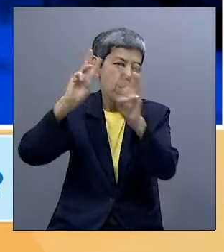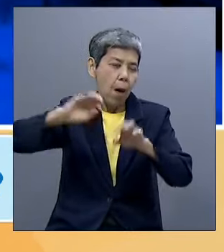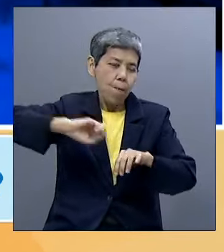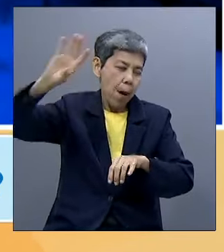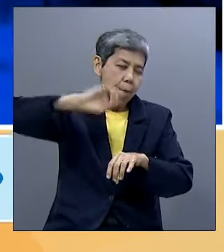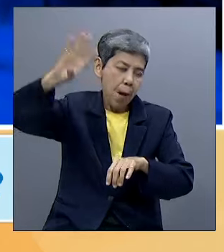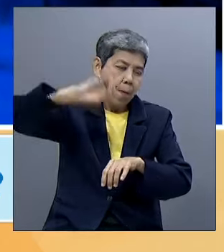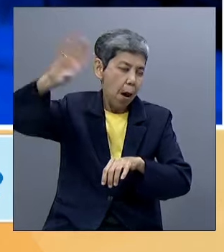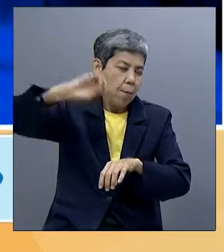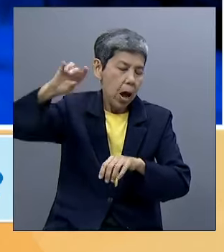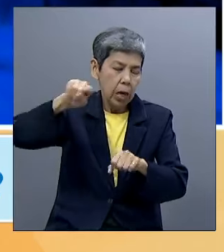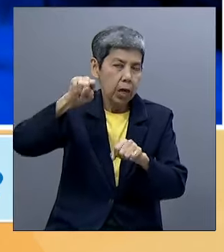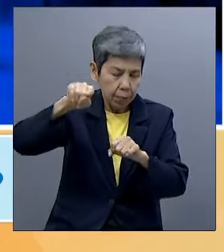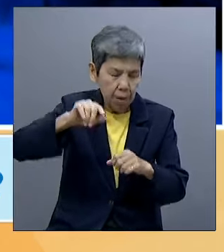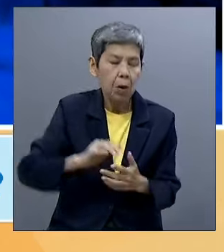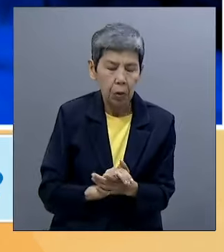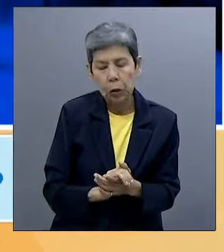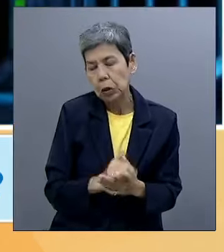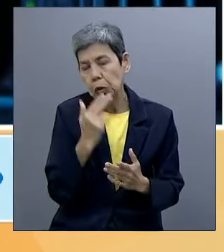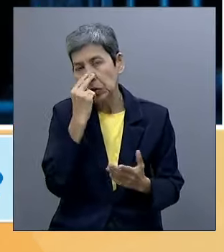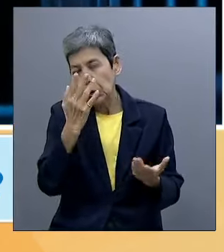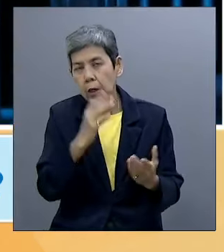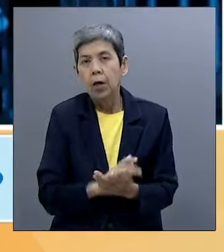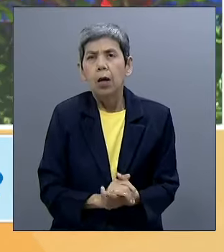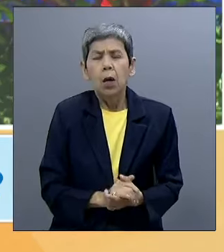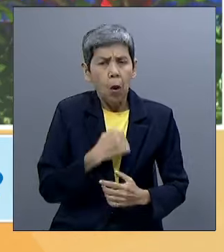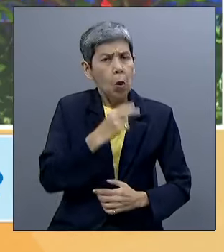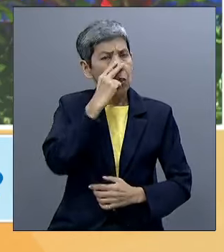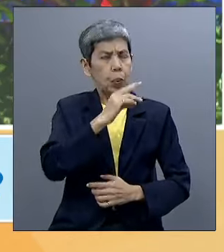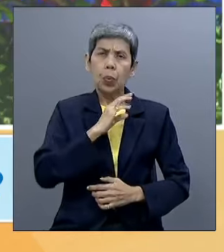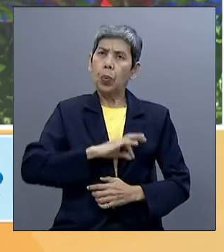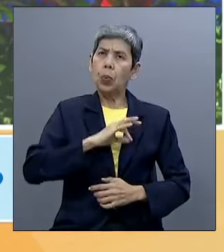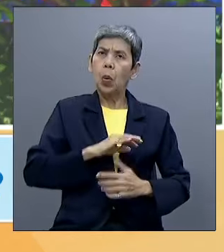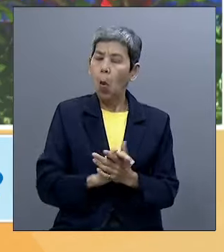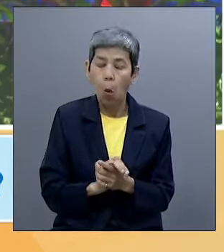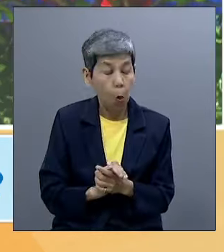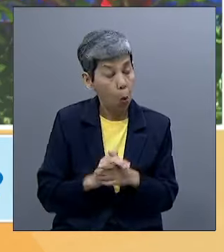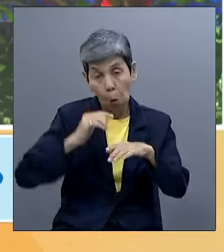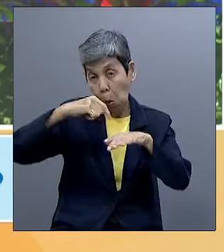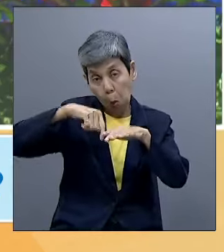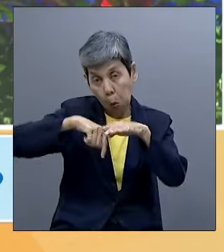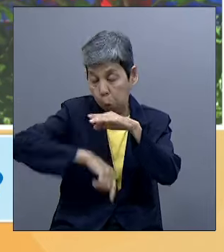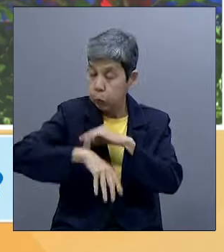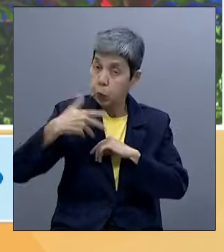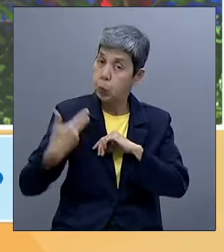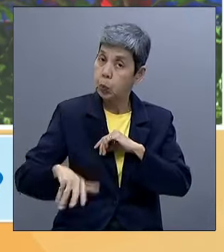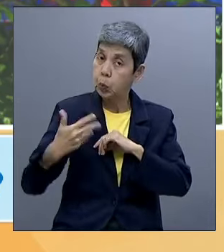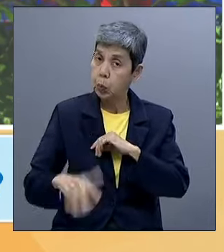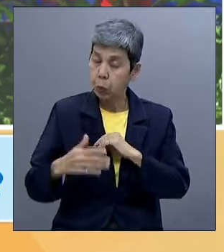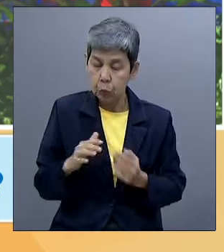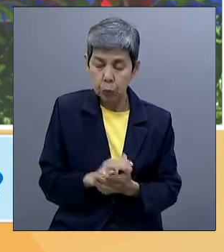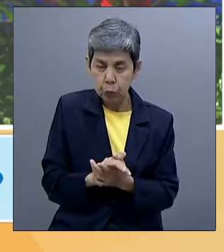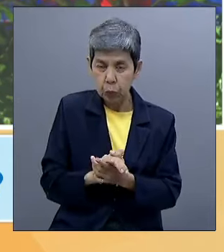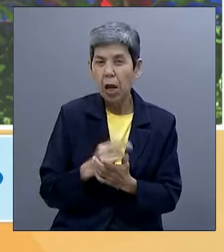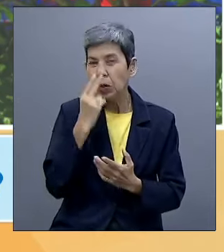มูลของประชาชนเองก็ตามนะครับประมาณแบบนี้ อาจารย์ครับพอฟังแบบนี้แล้วดูมันซับซ้อนแล้วก็มีเงื่อนไขมีขั้นตอนค่อนข้